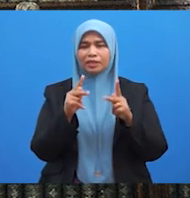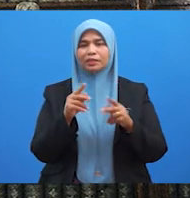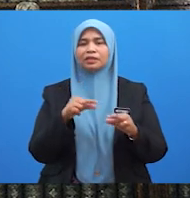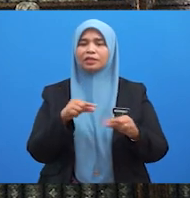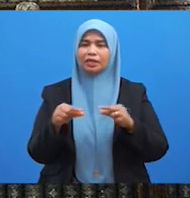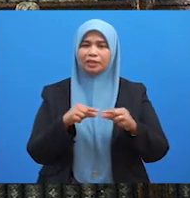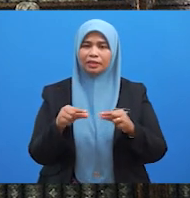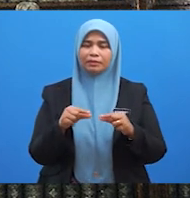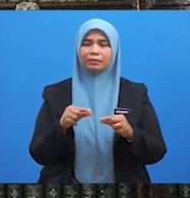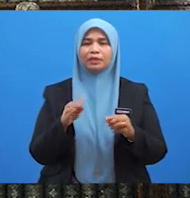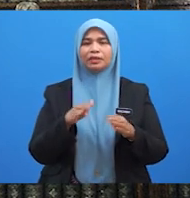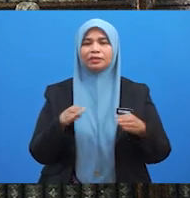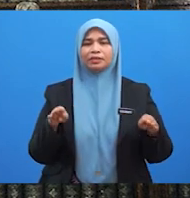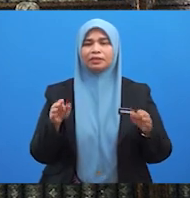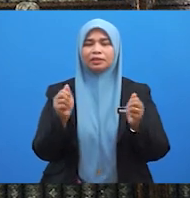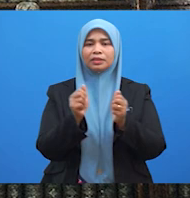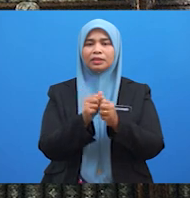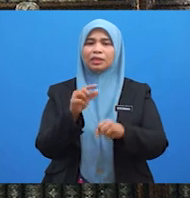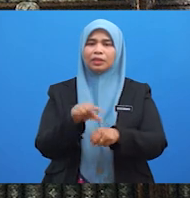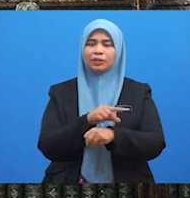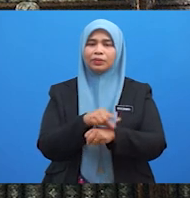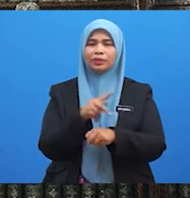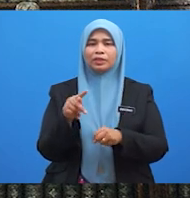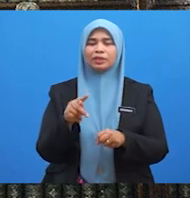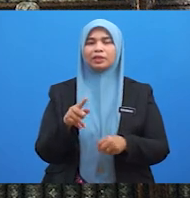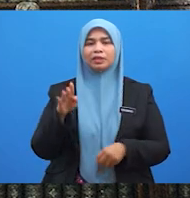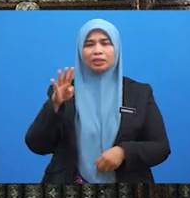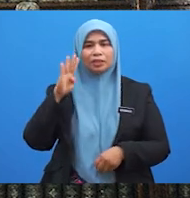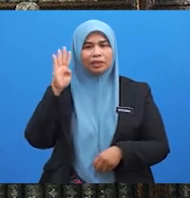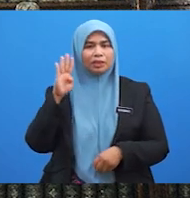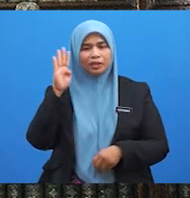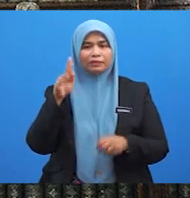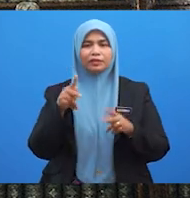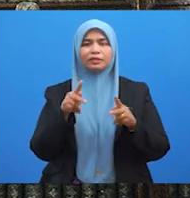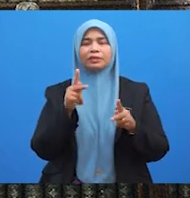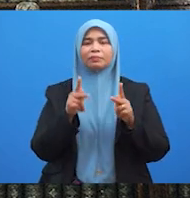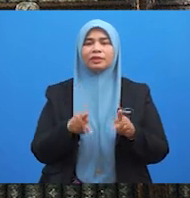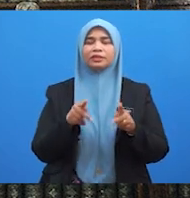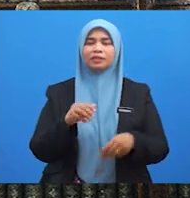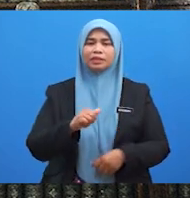bahasa dengan menggunakan kreativiti pelajar sendiri.